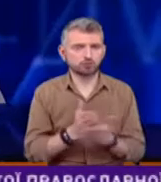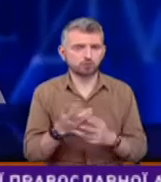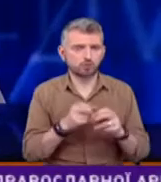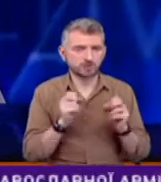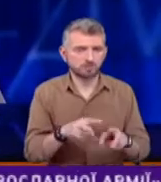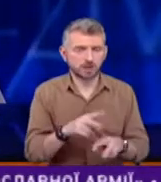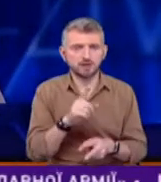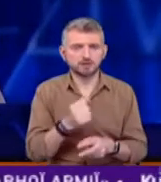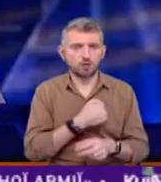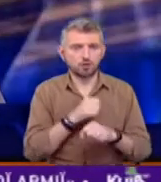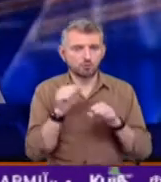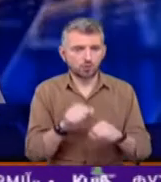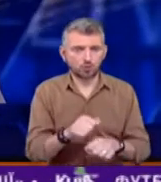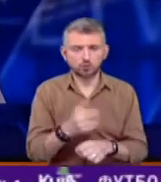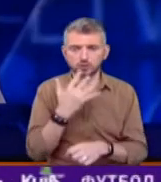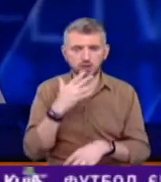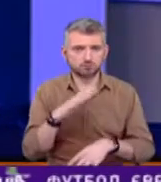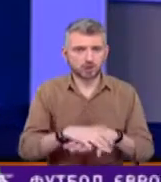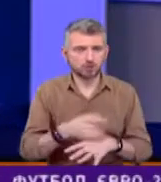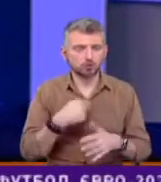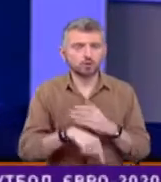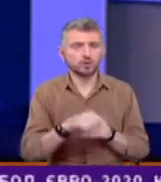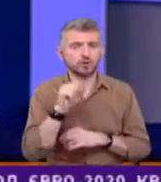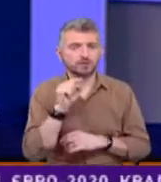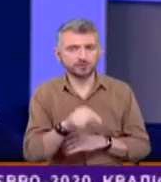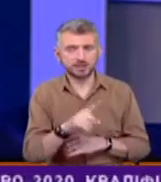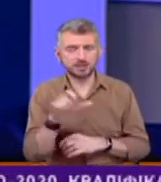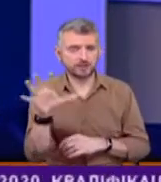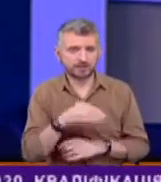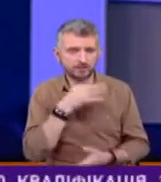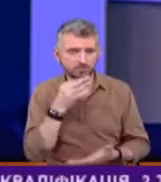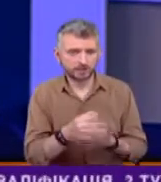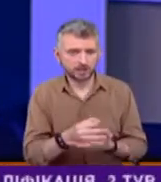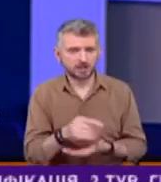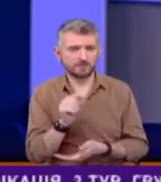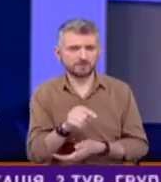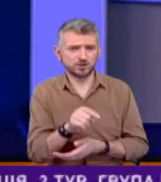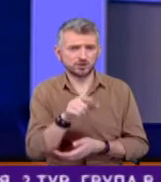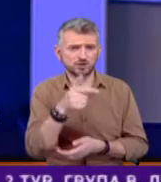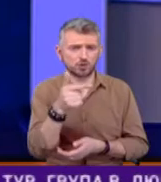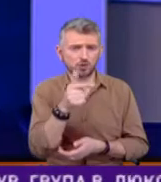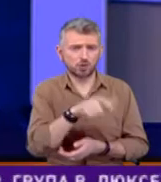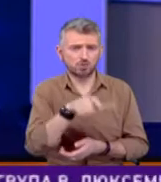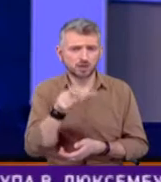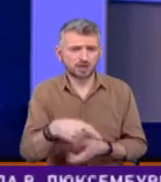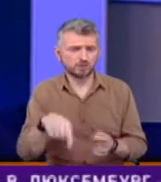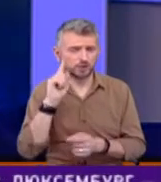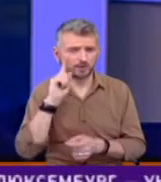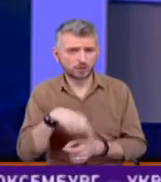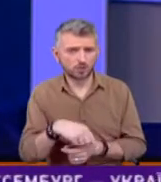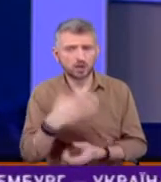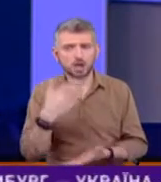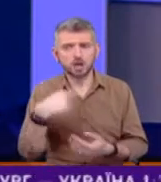безпеки, за оборону. Нацбанк. Всіх, Нацбанк, тобто він за все відповідає. Ви ж, ну, громадяни вони знають.